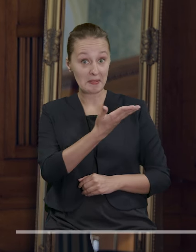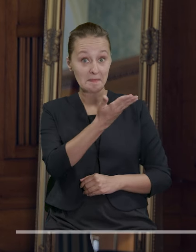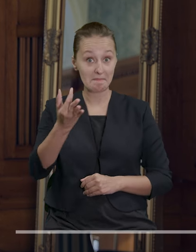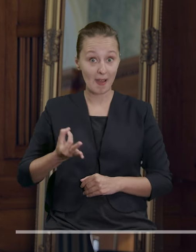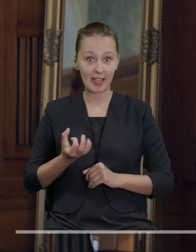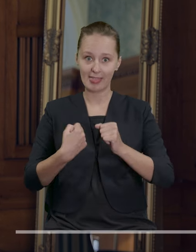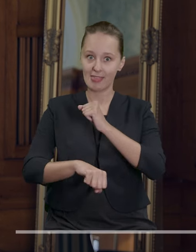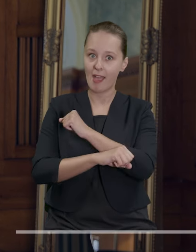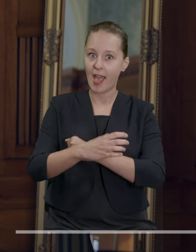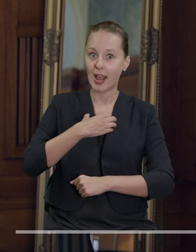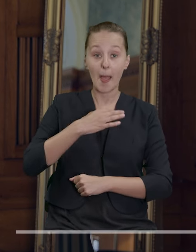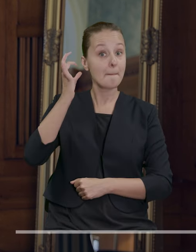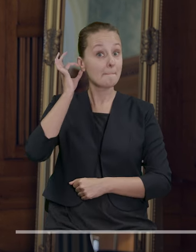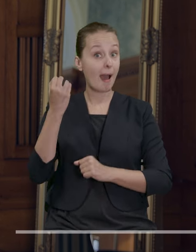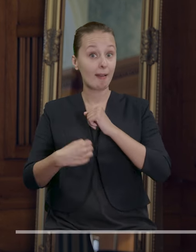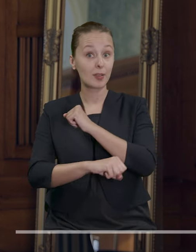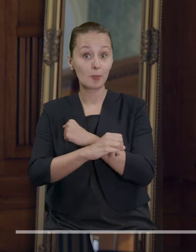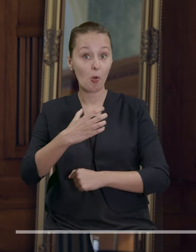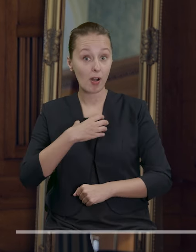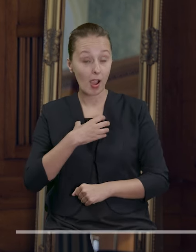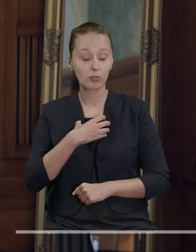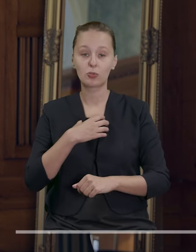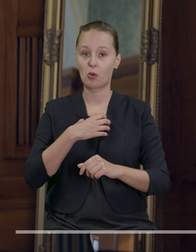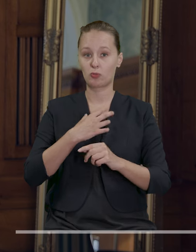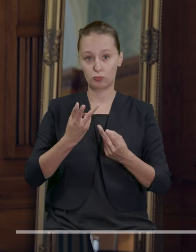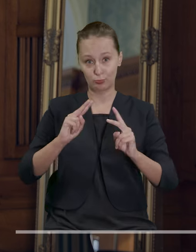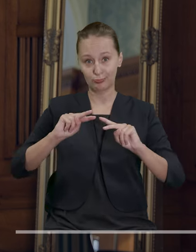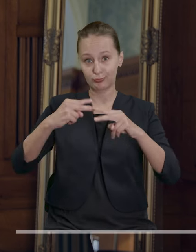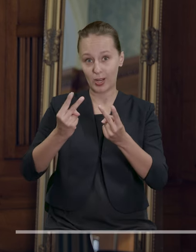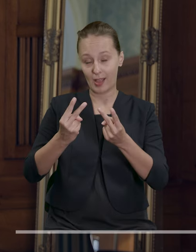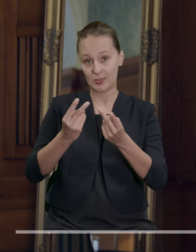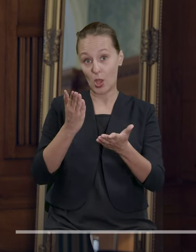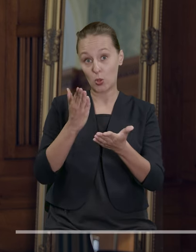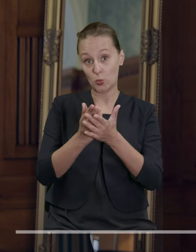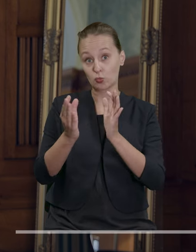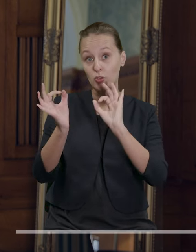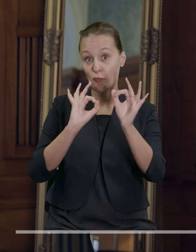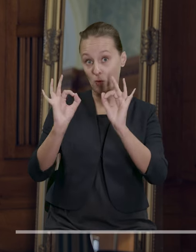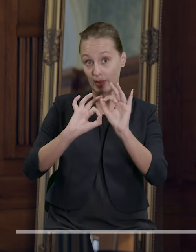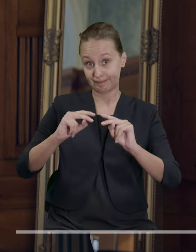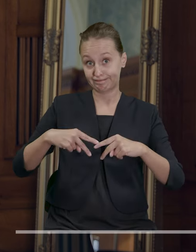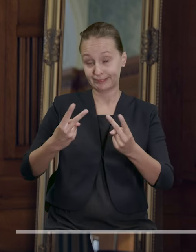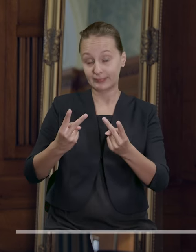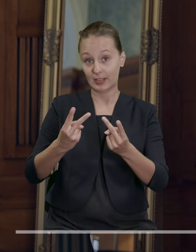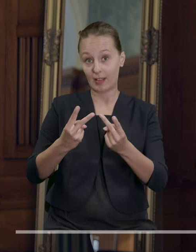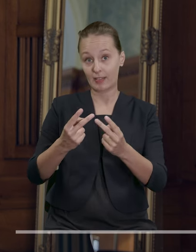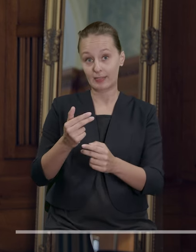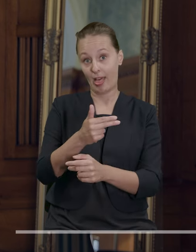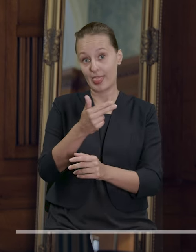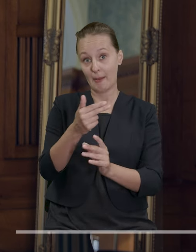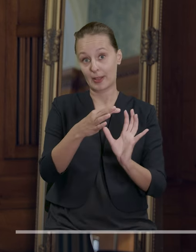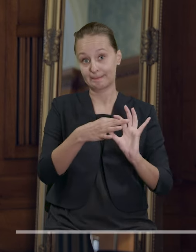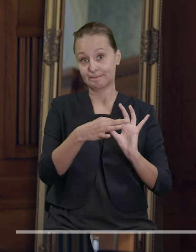państwo prorektorzy, pani prorektor przekazali już informacje na temat tego,